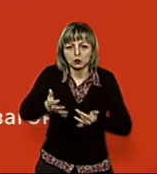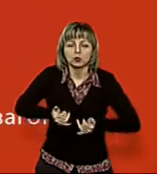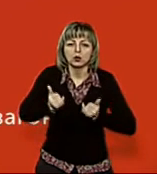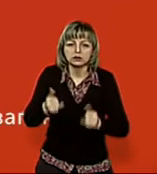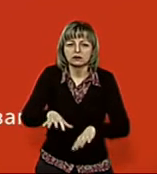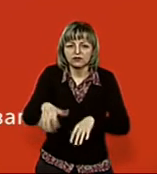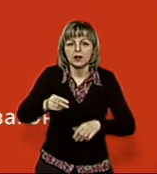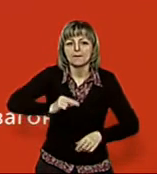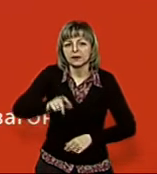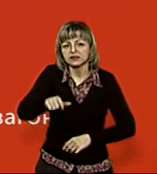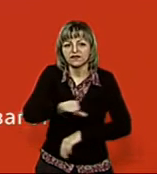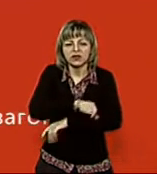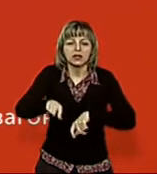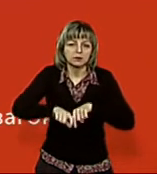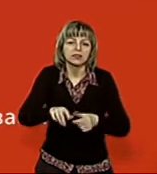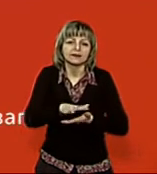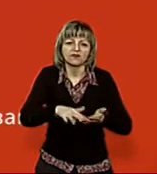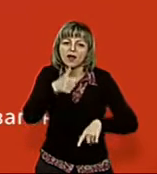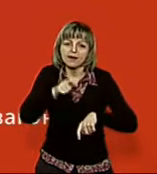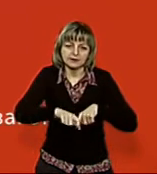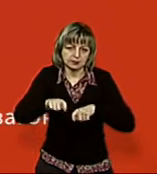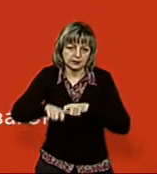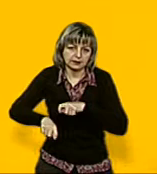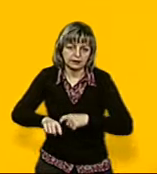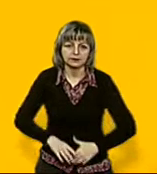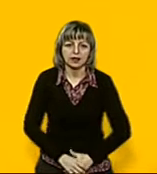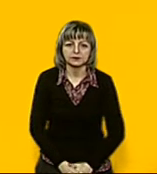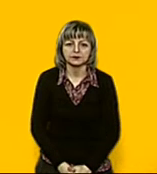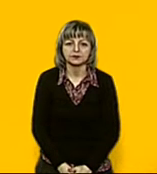вилучено співробітниками митниці, триває експертиза.